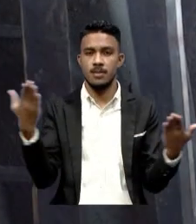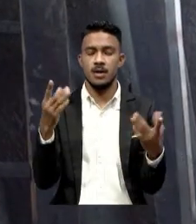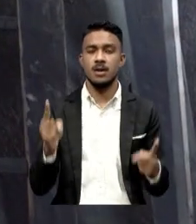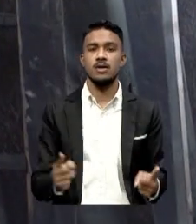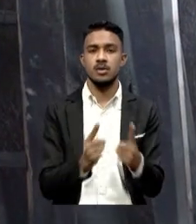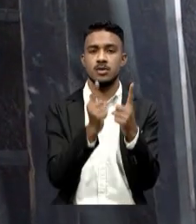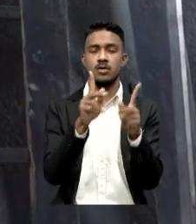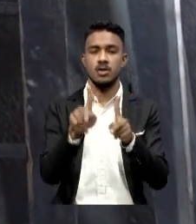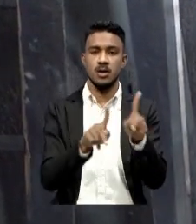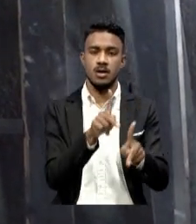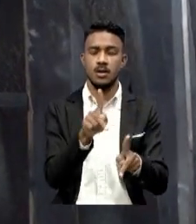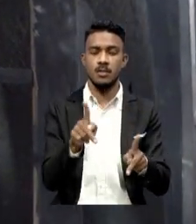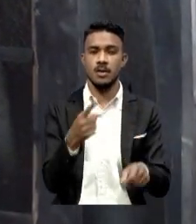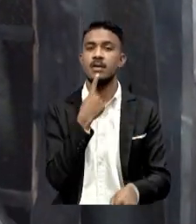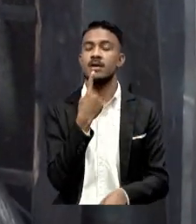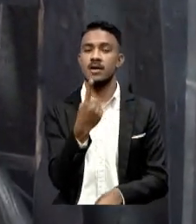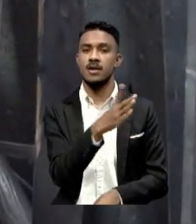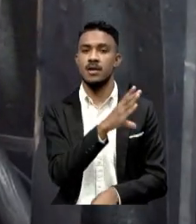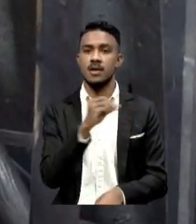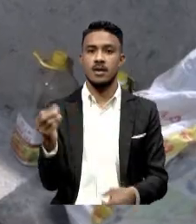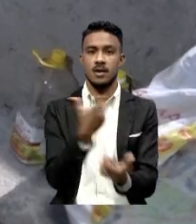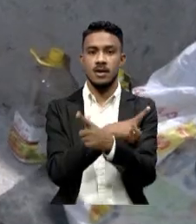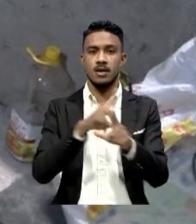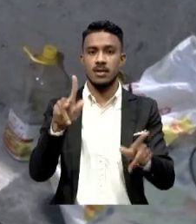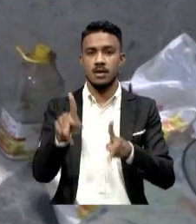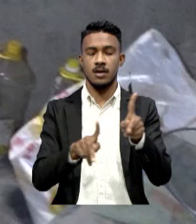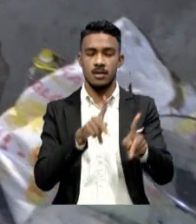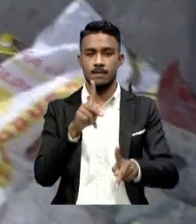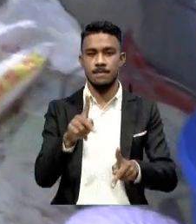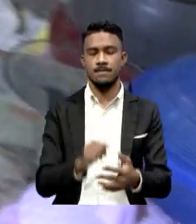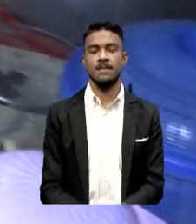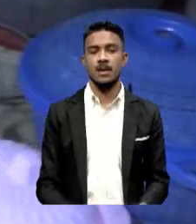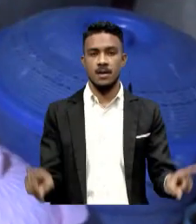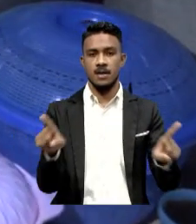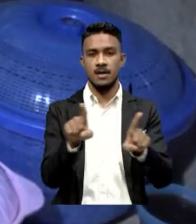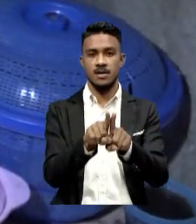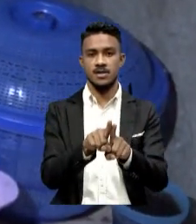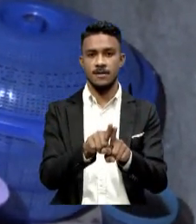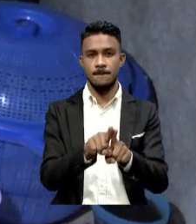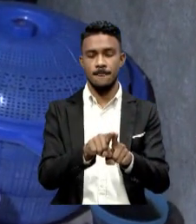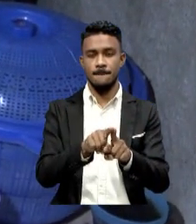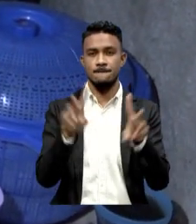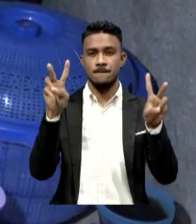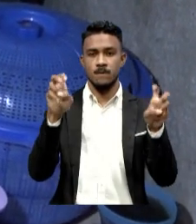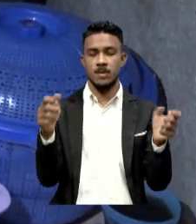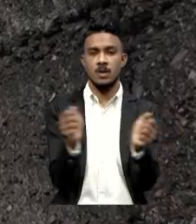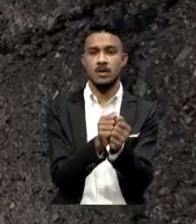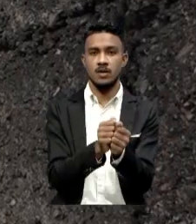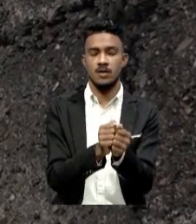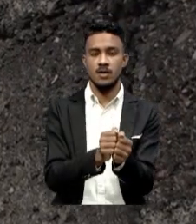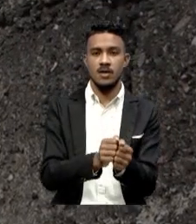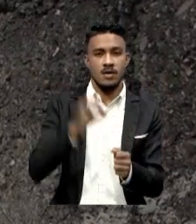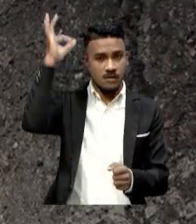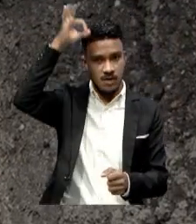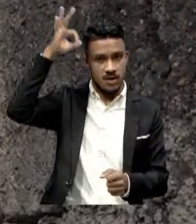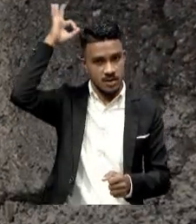siranian. Katak liberta patria, liberta povo. Hanesan, poeta revolucionario Francisco Borja da Costa